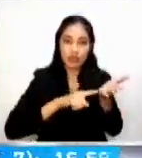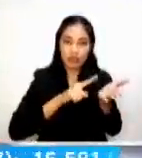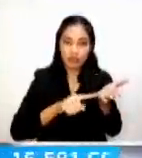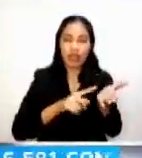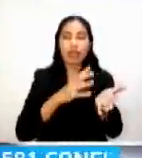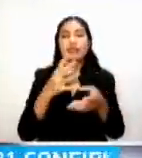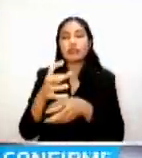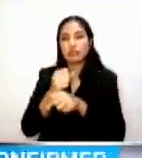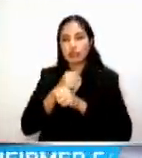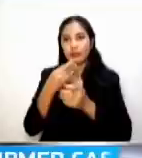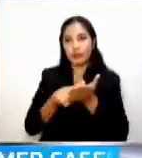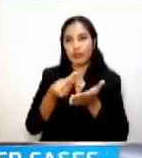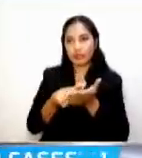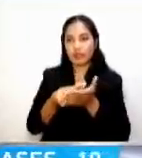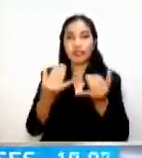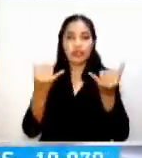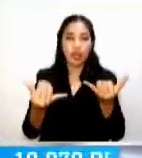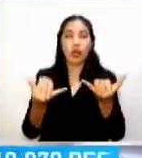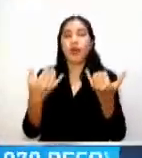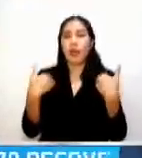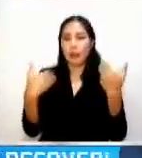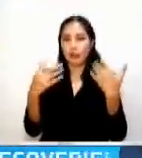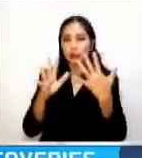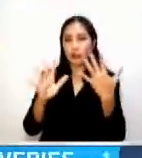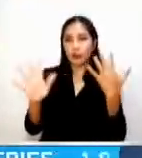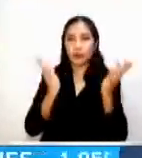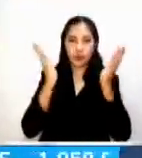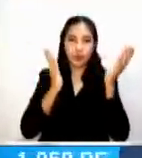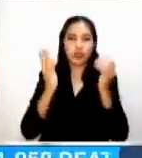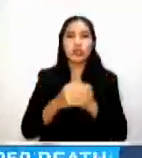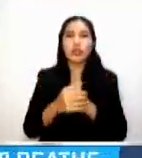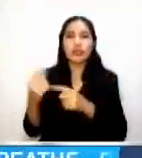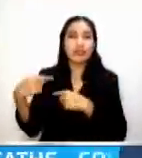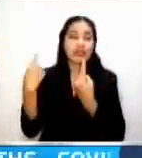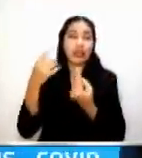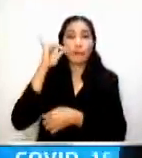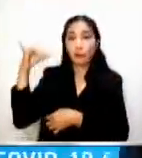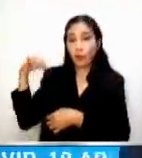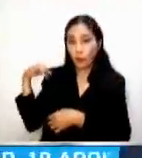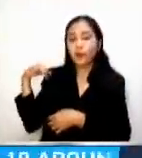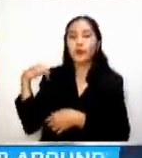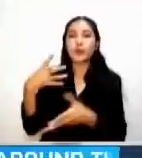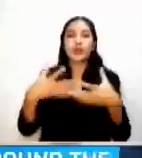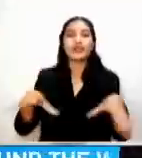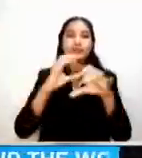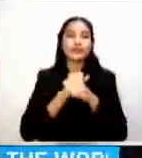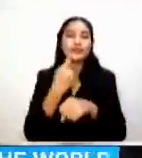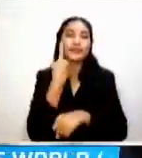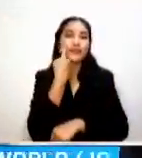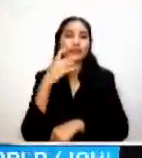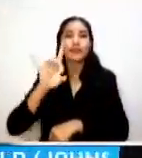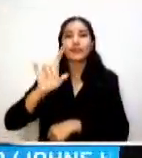araw ang sineserbisyohan. Yung mga pumila magmula pagkahapon natapos na kaninang alas 8 ng umaga. Si Lia